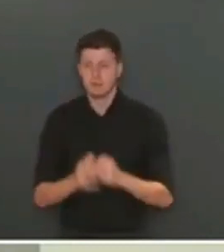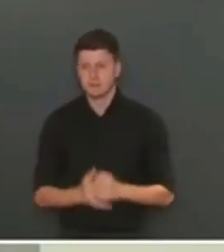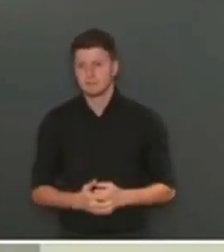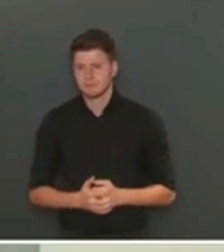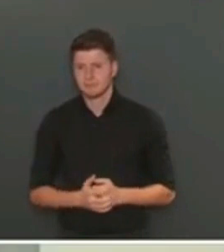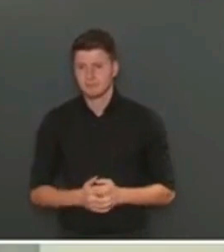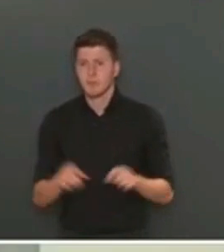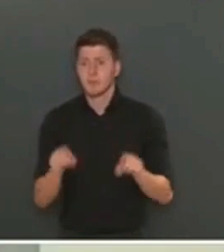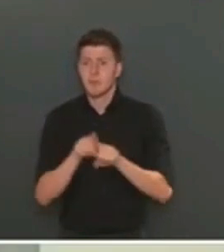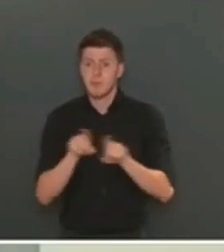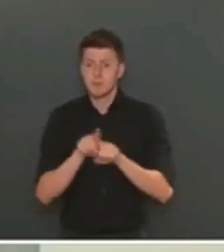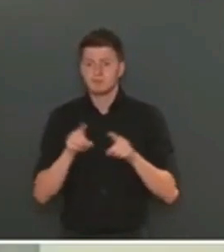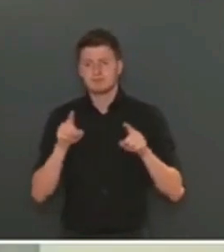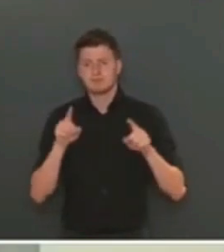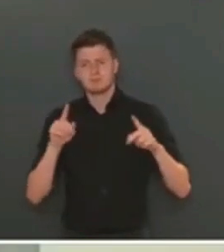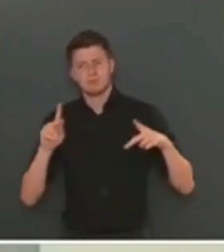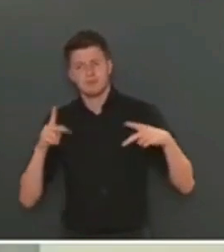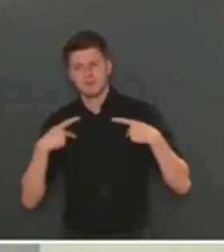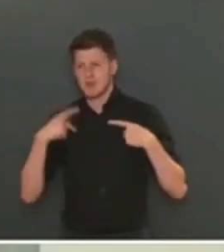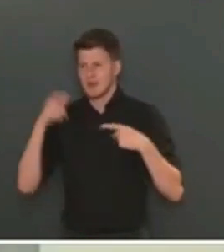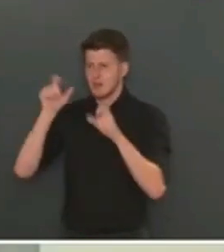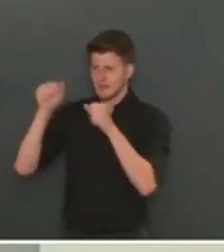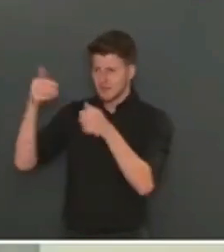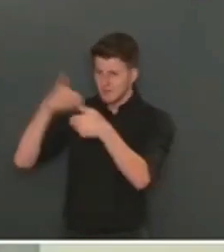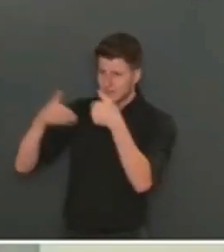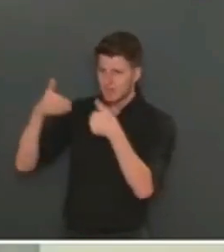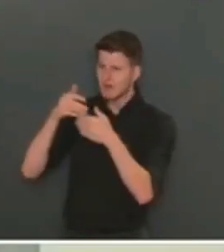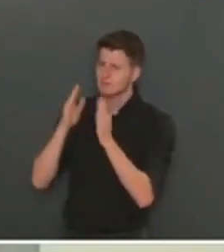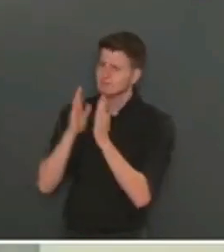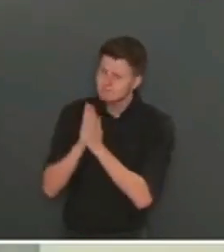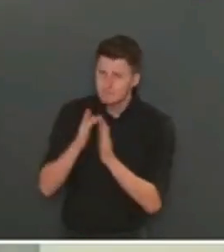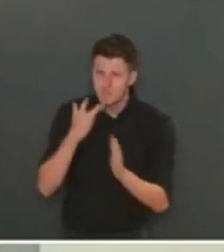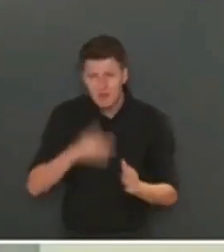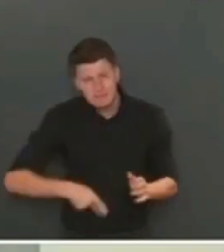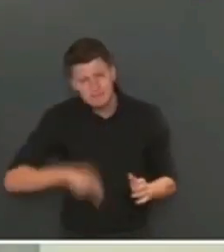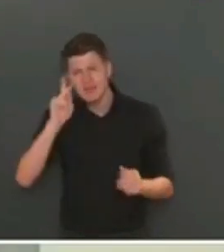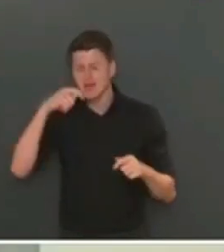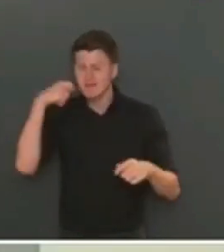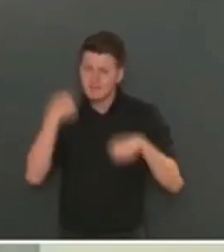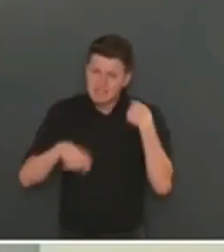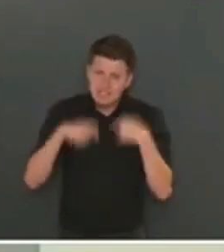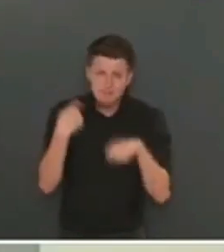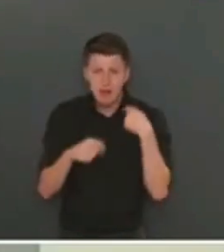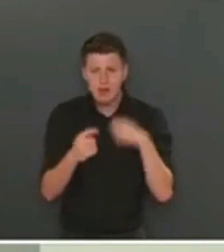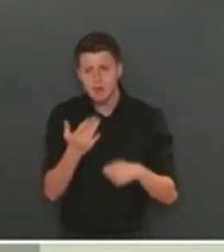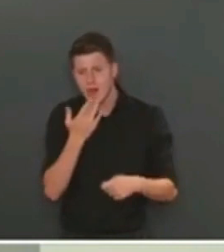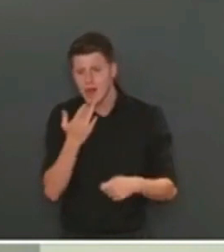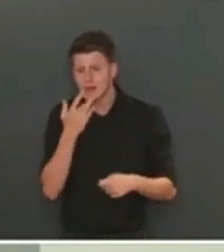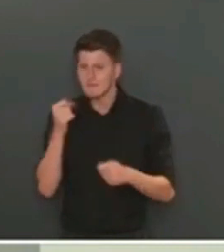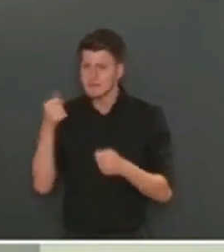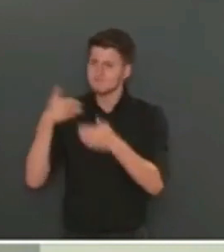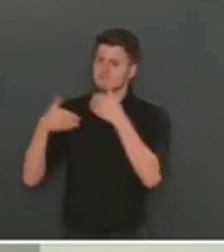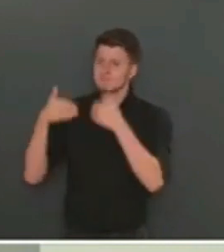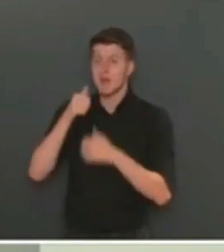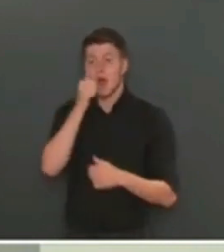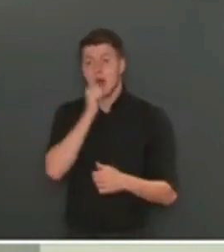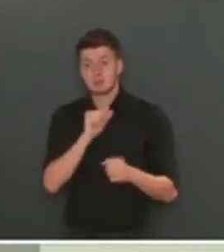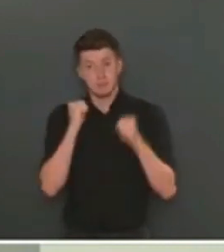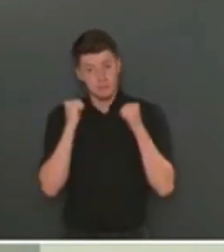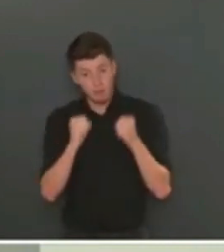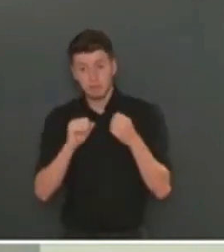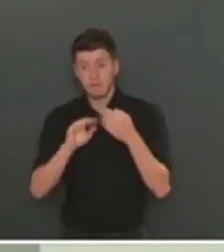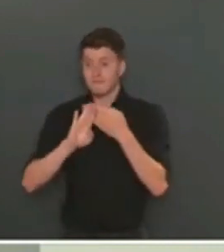Nous avons également entendu la demande des professionnels qui veulent une plus grande souplesse en ce qui